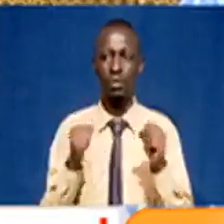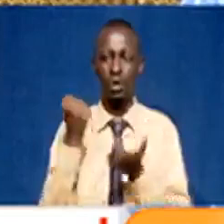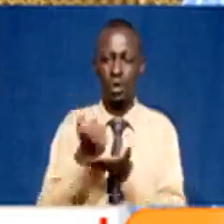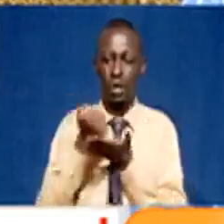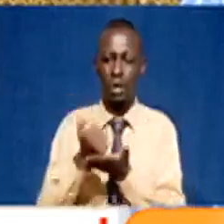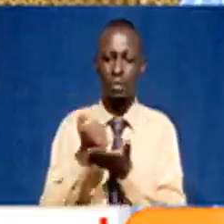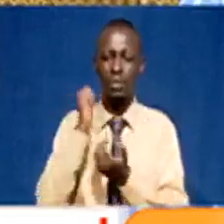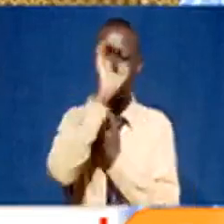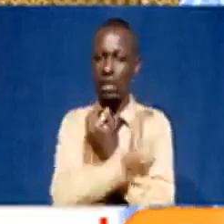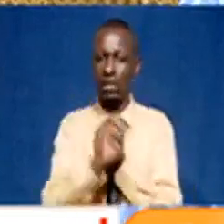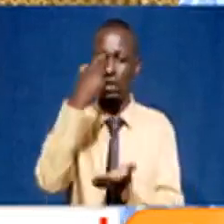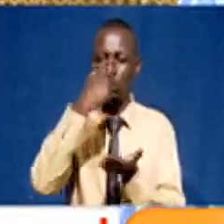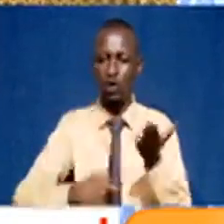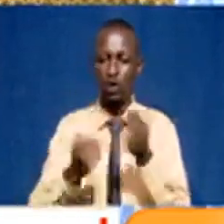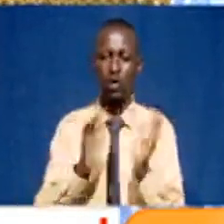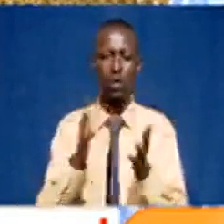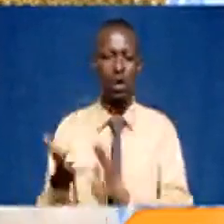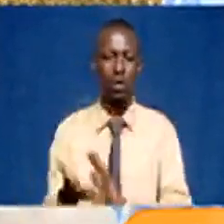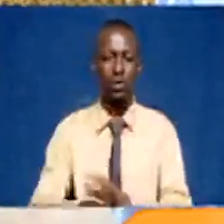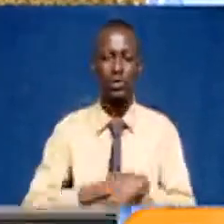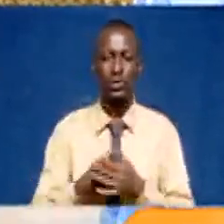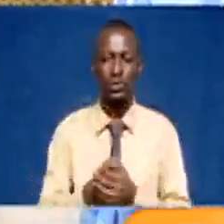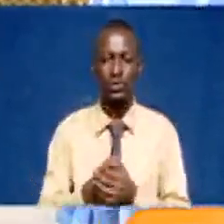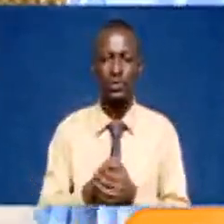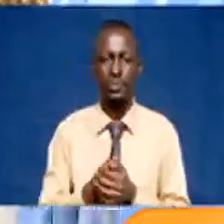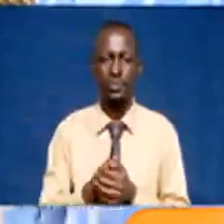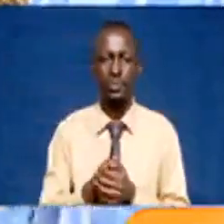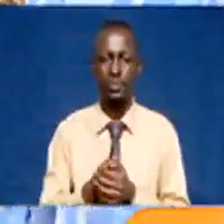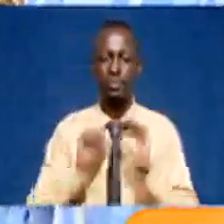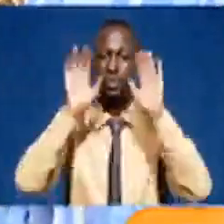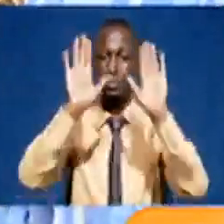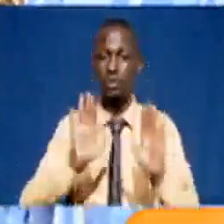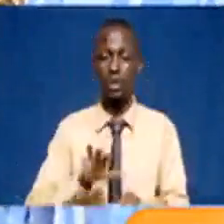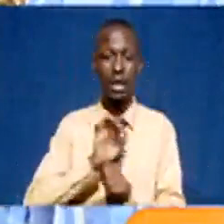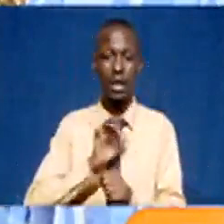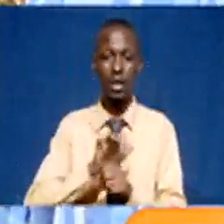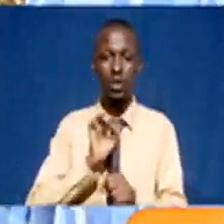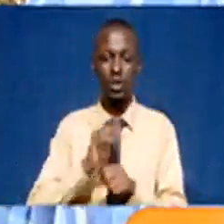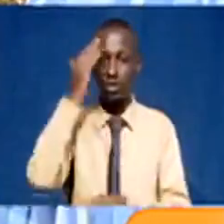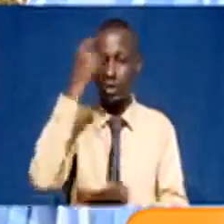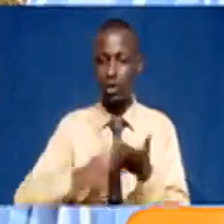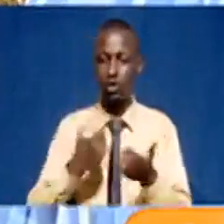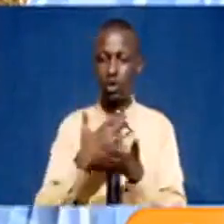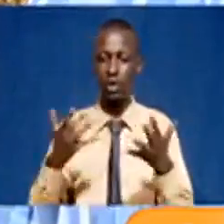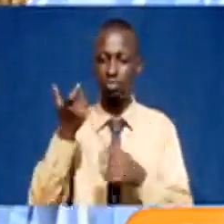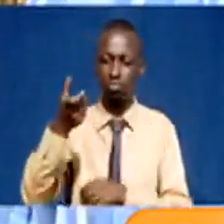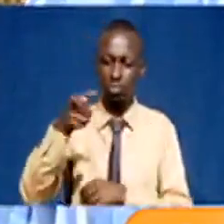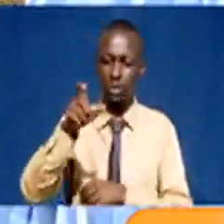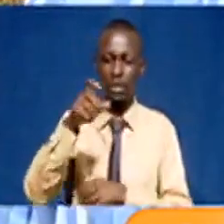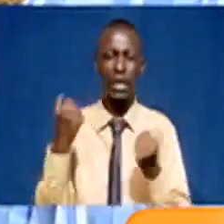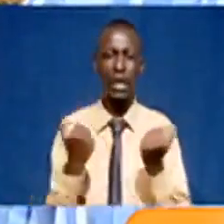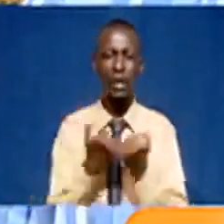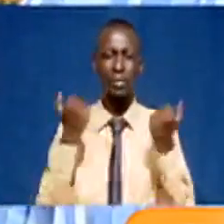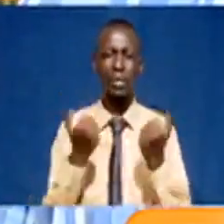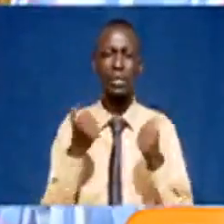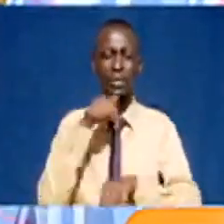prices and the pass through effect to domestic prices. That for us is very very important because low inflation is actually consistent with